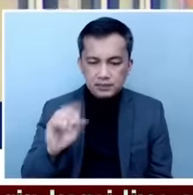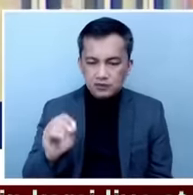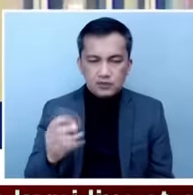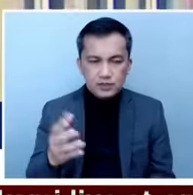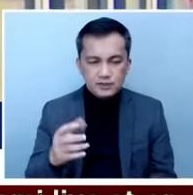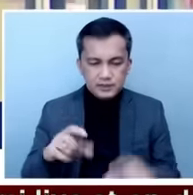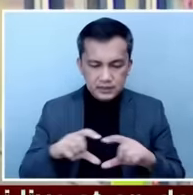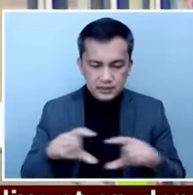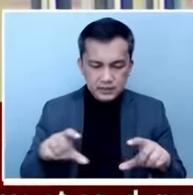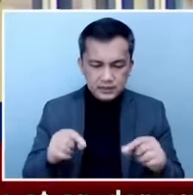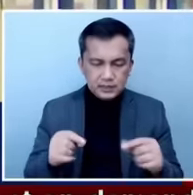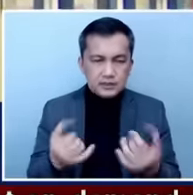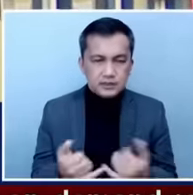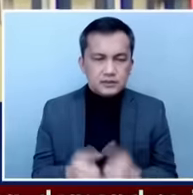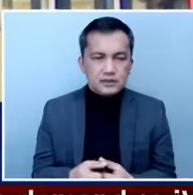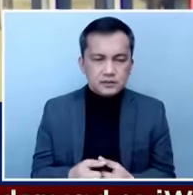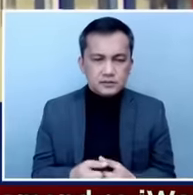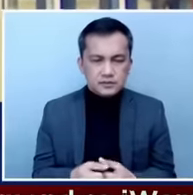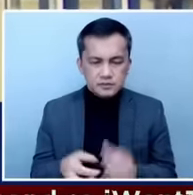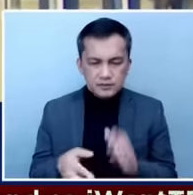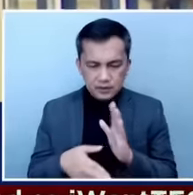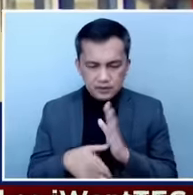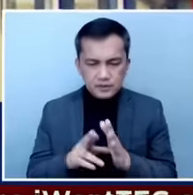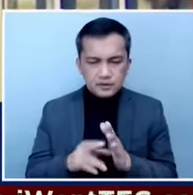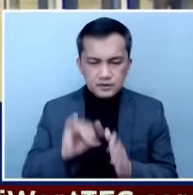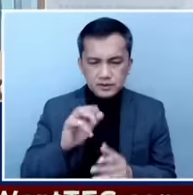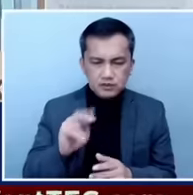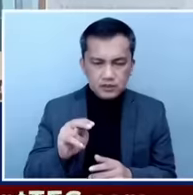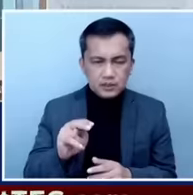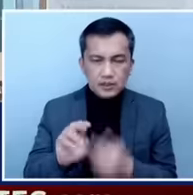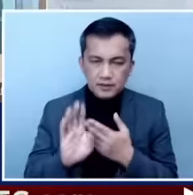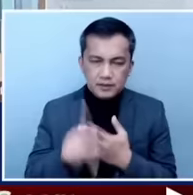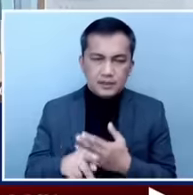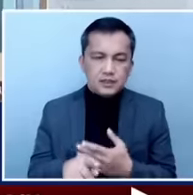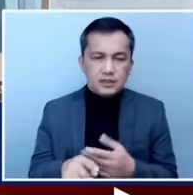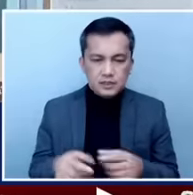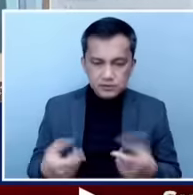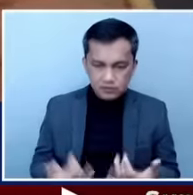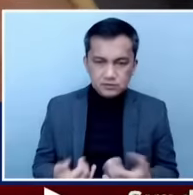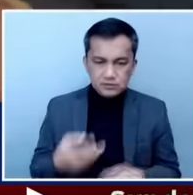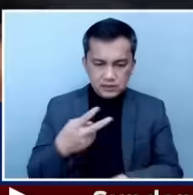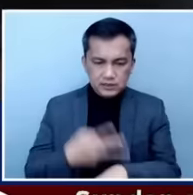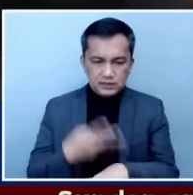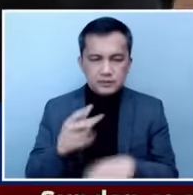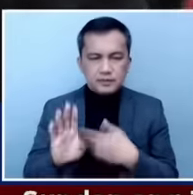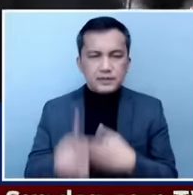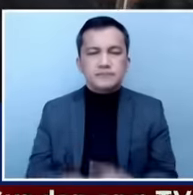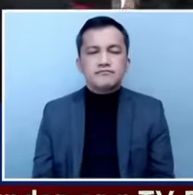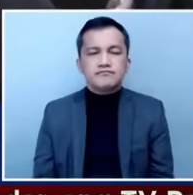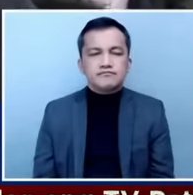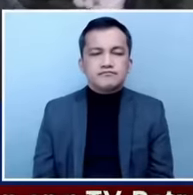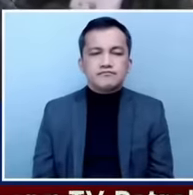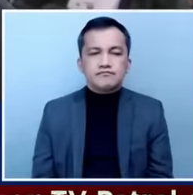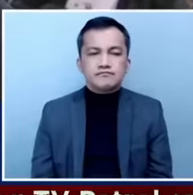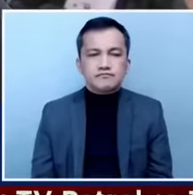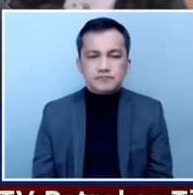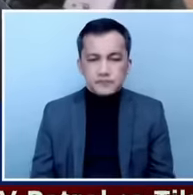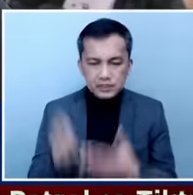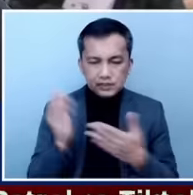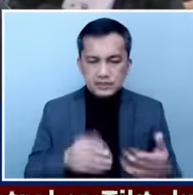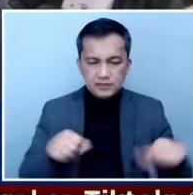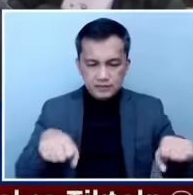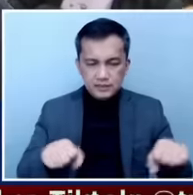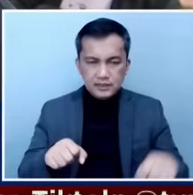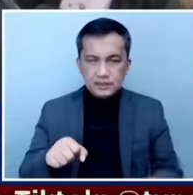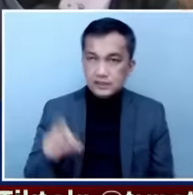ngayon. Nung nagpa-renew po ako, January daw po ako bumalik. Ito, pangalawang balik ko. Pero ang delivery rider na si Edison